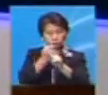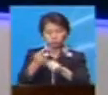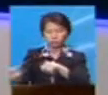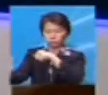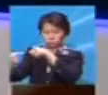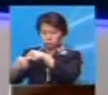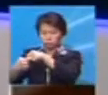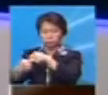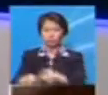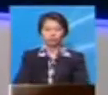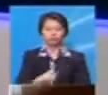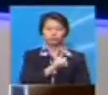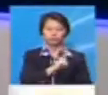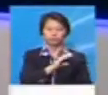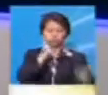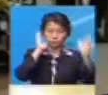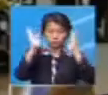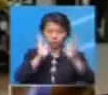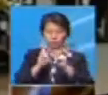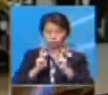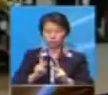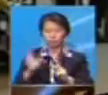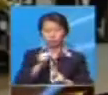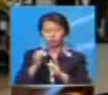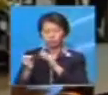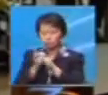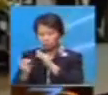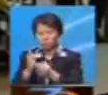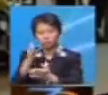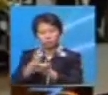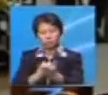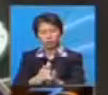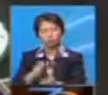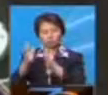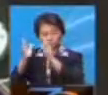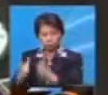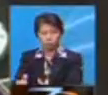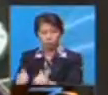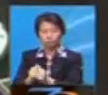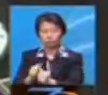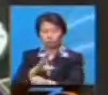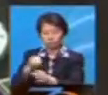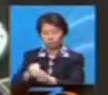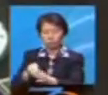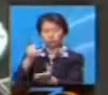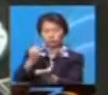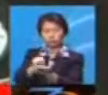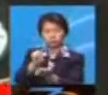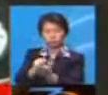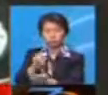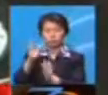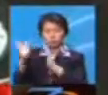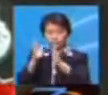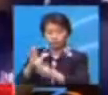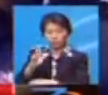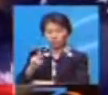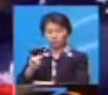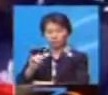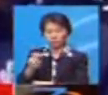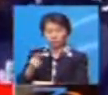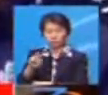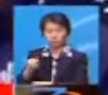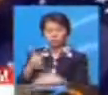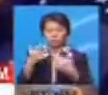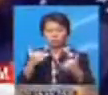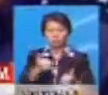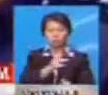pendakwaan. Menurut Tan Sri Khalid, pihaknya telah mengambil keterangan beberapa individu termasuk wartawan tersebut. Ketika ini, polis sedang berbincang